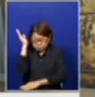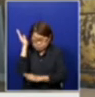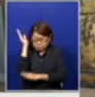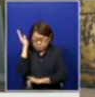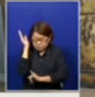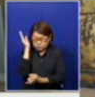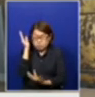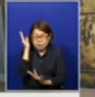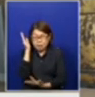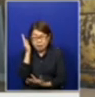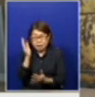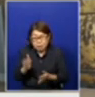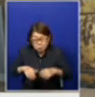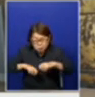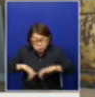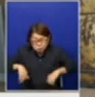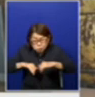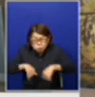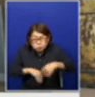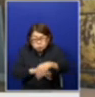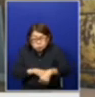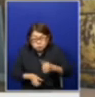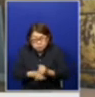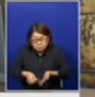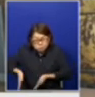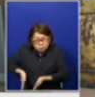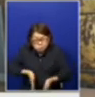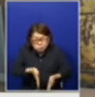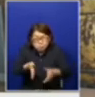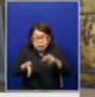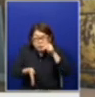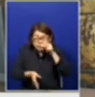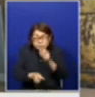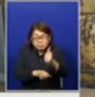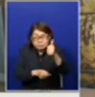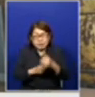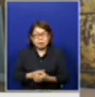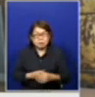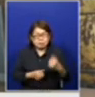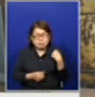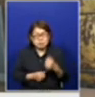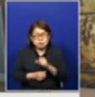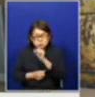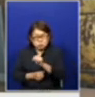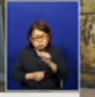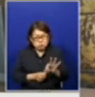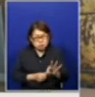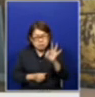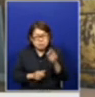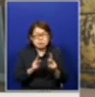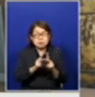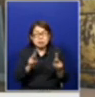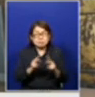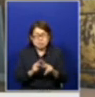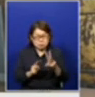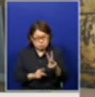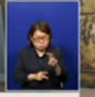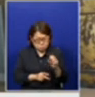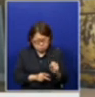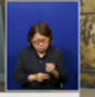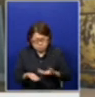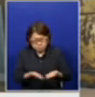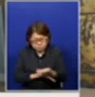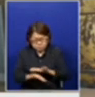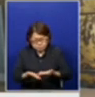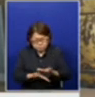ษฎรตั้งกรรมธิการวิสามันนะครับได้ดำเนินการเพื่อที่จะทำให้มันเกิดศึกษาอยู่นะครับต่อ